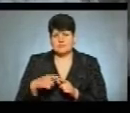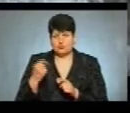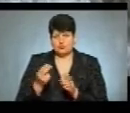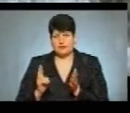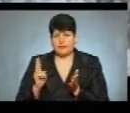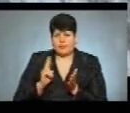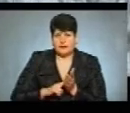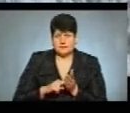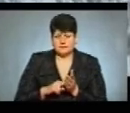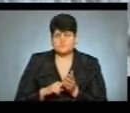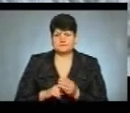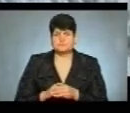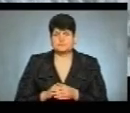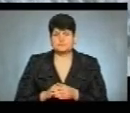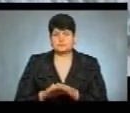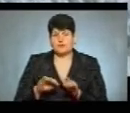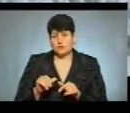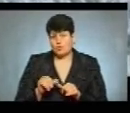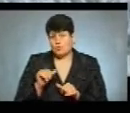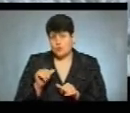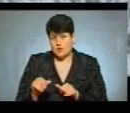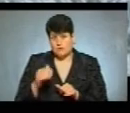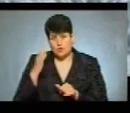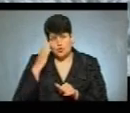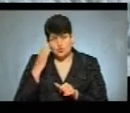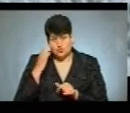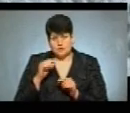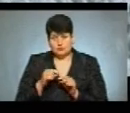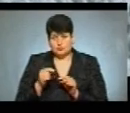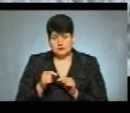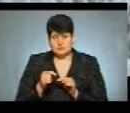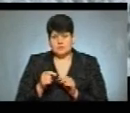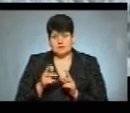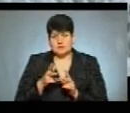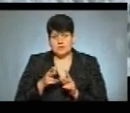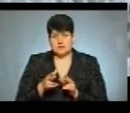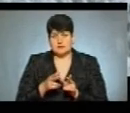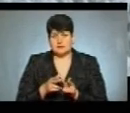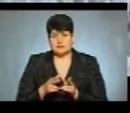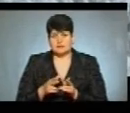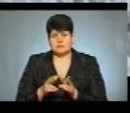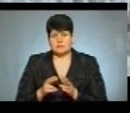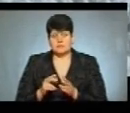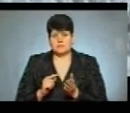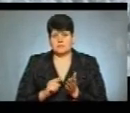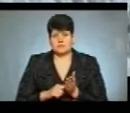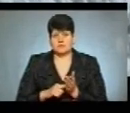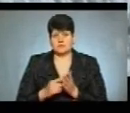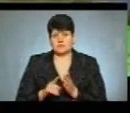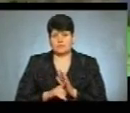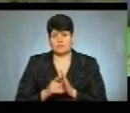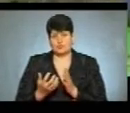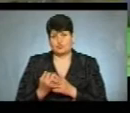один на другий, а потім окремо цю чорну смужечку різали ножицями і придавили пальчиком, і вийшовся